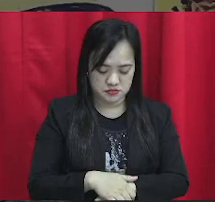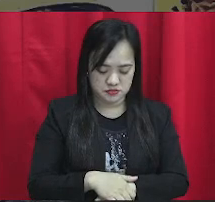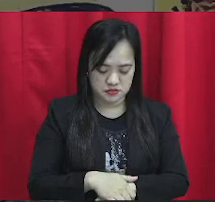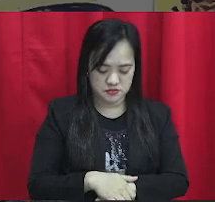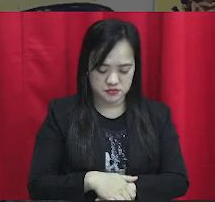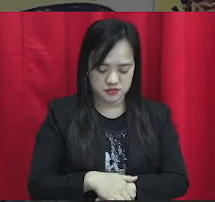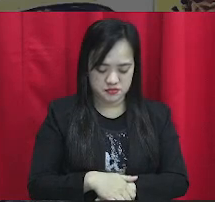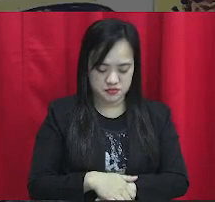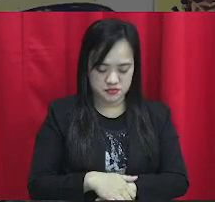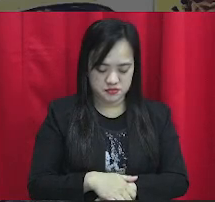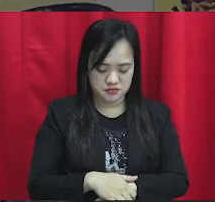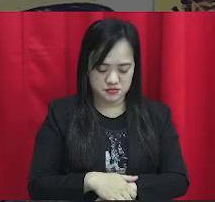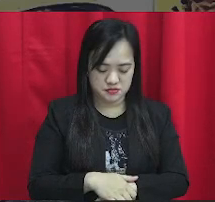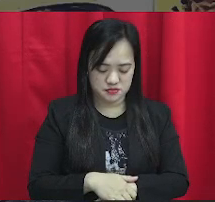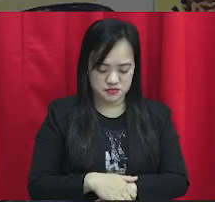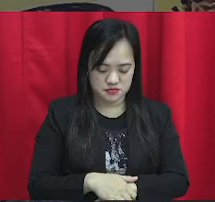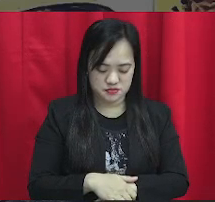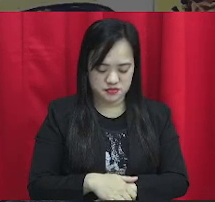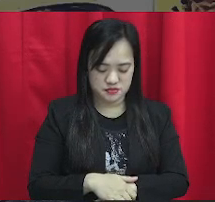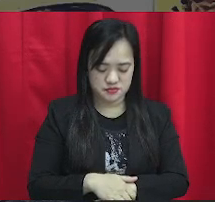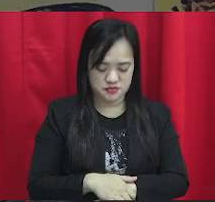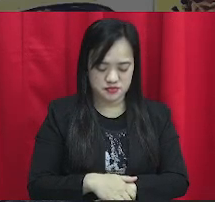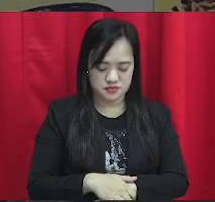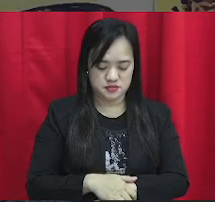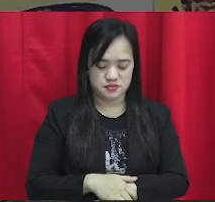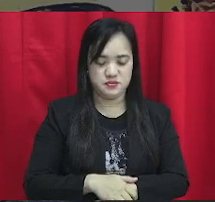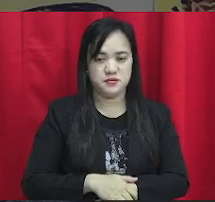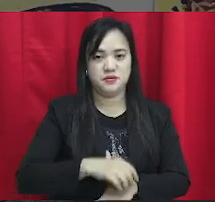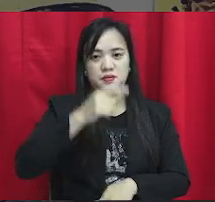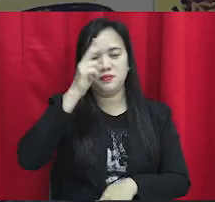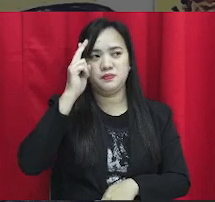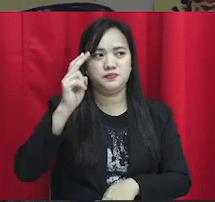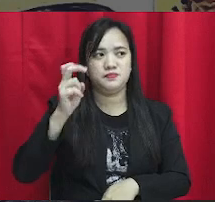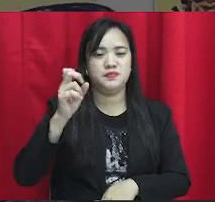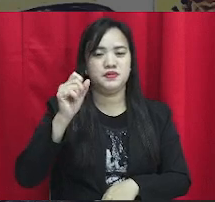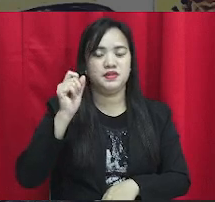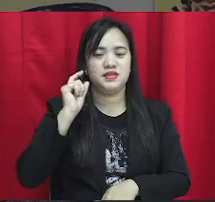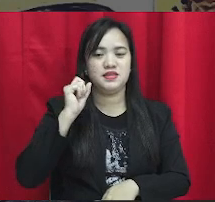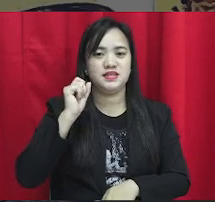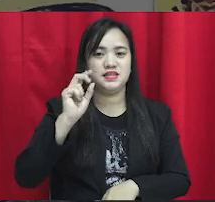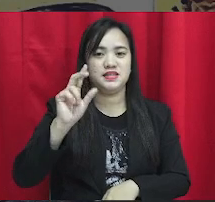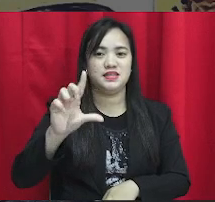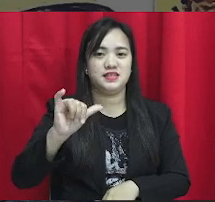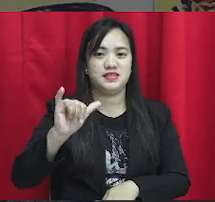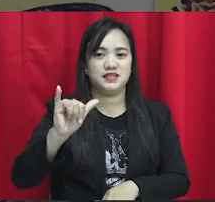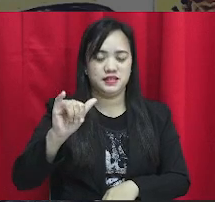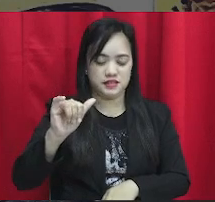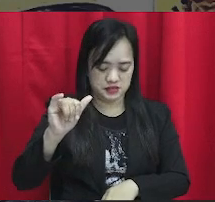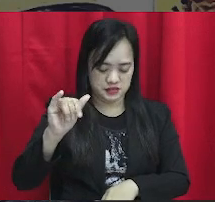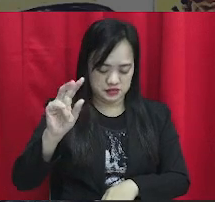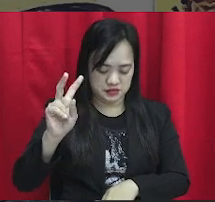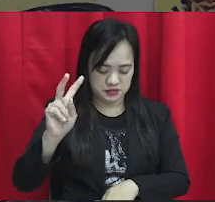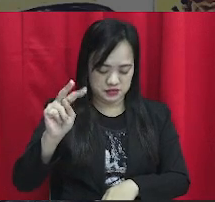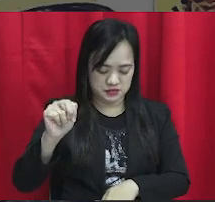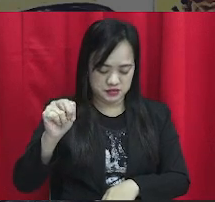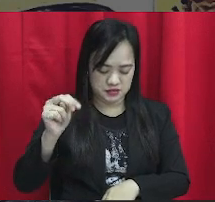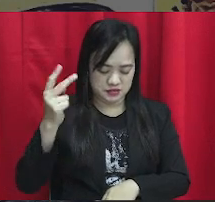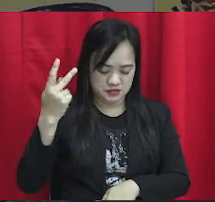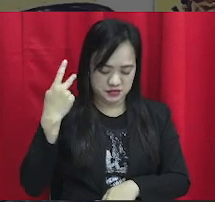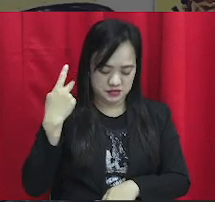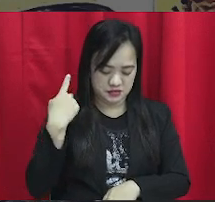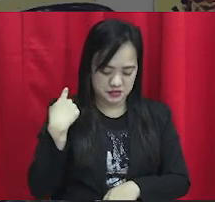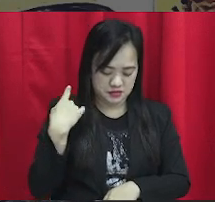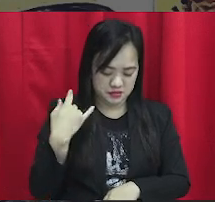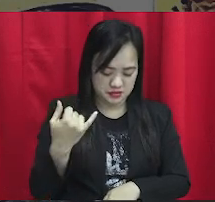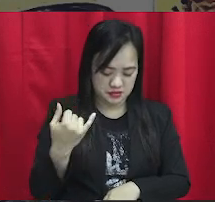Hello po, magandang tanghali po, Ate Lynn. Ayan, live po tayo. Live po.